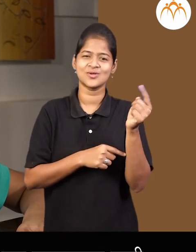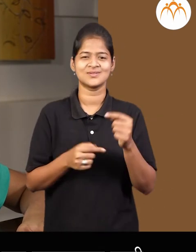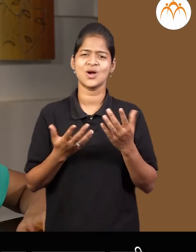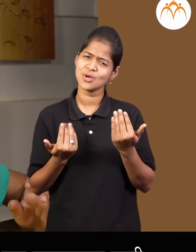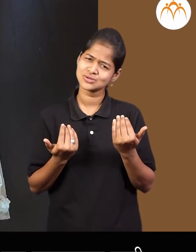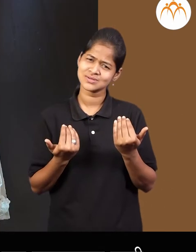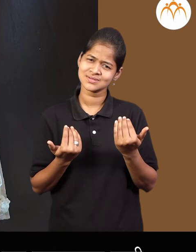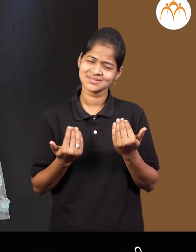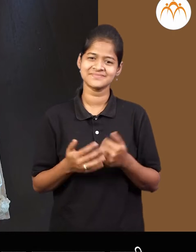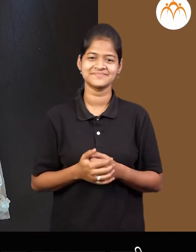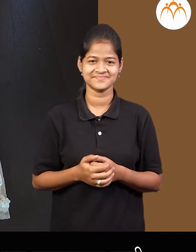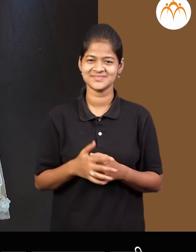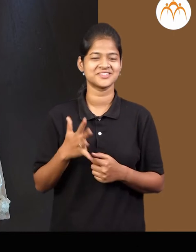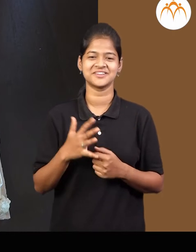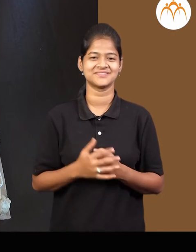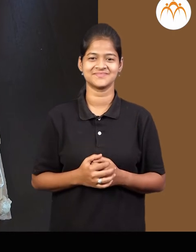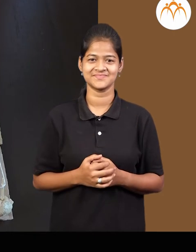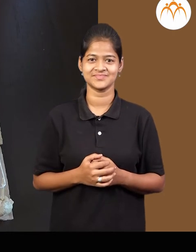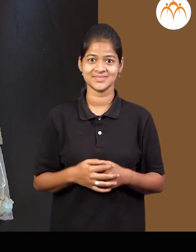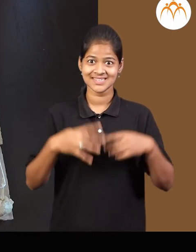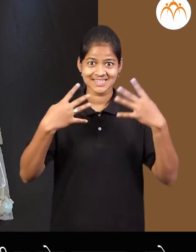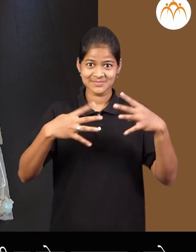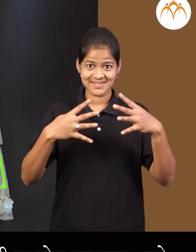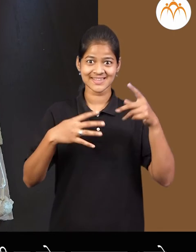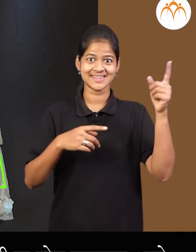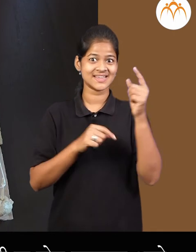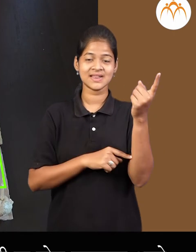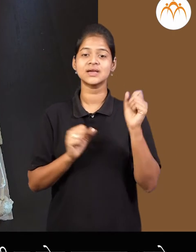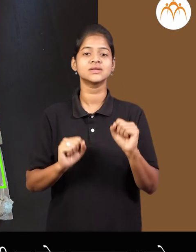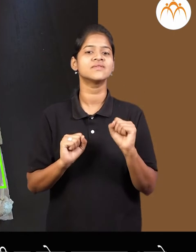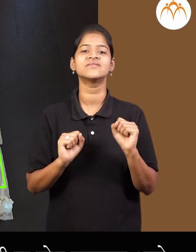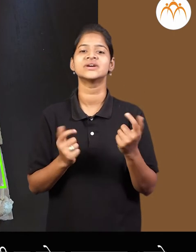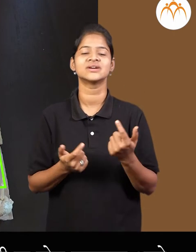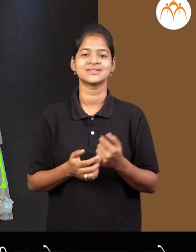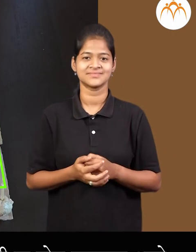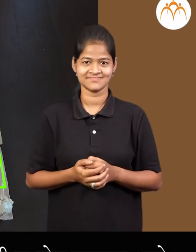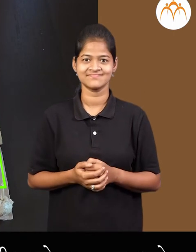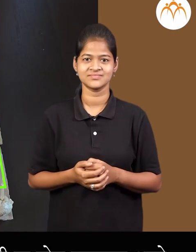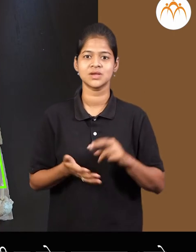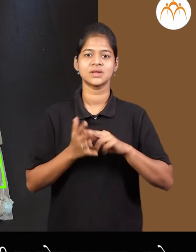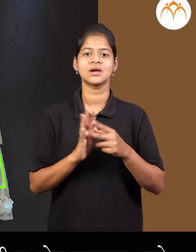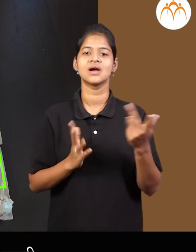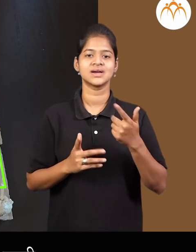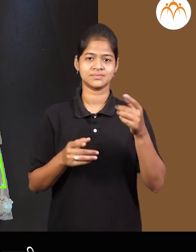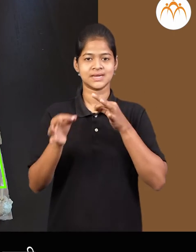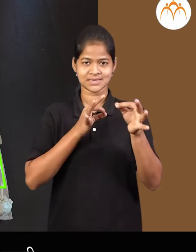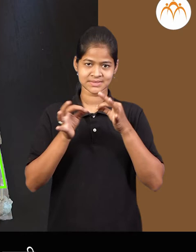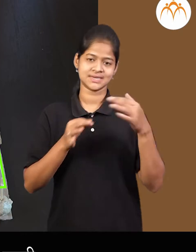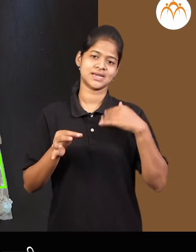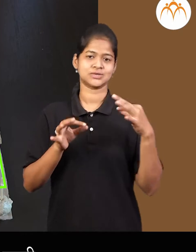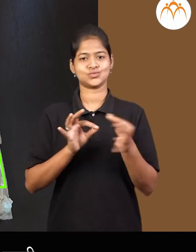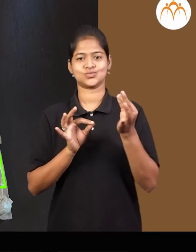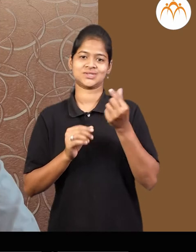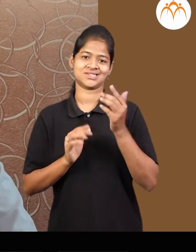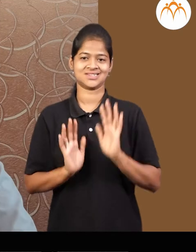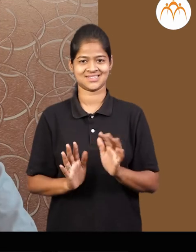गेट त्याला तर तार लागणारच नाही. नाही रे, तुम्हाला समजावून सांगायला म्हणून फक्त मी हा दोरा वापरलाय. हे घराचं मॉडेल आहे